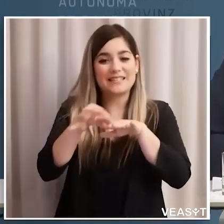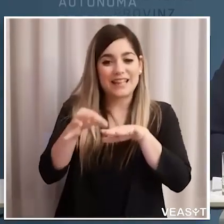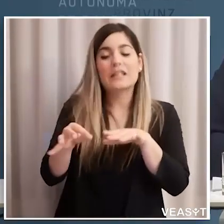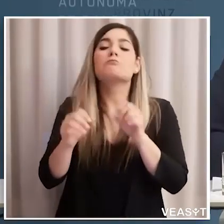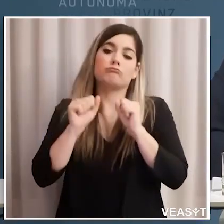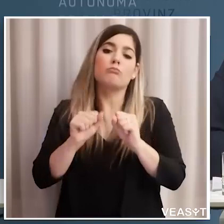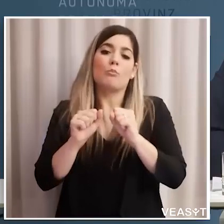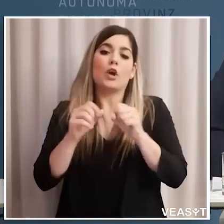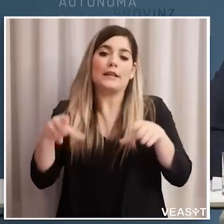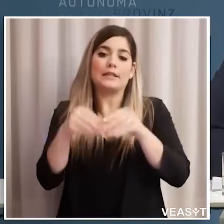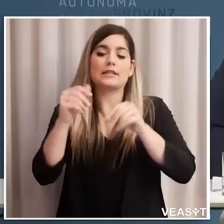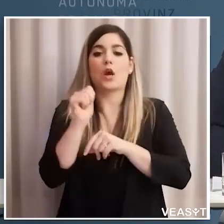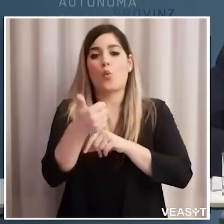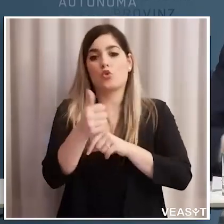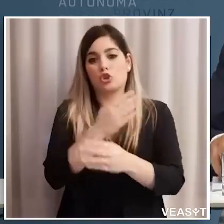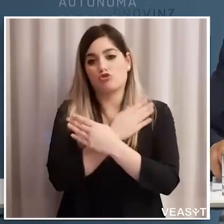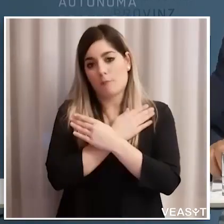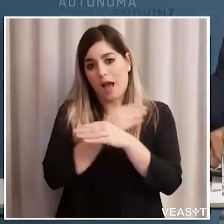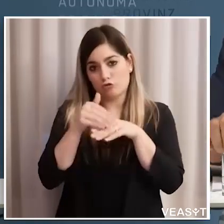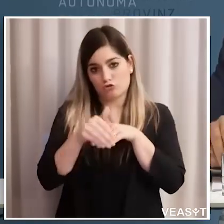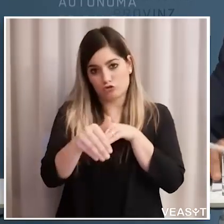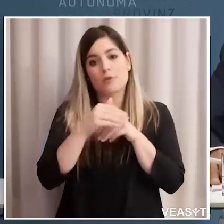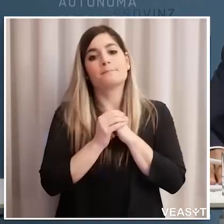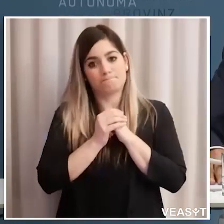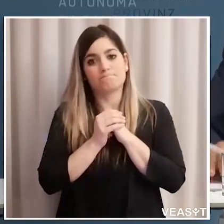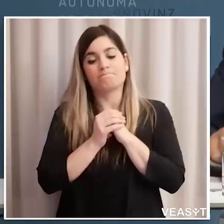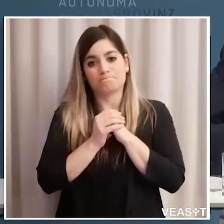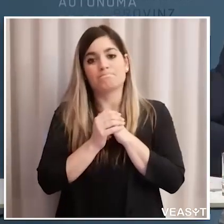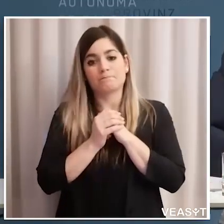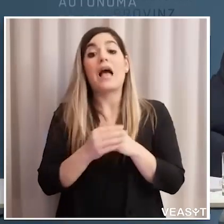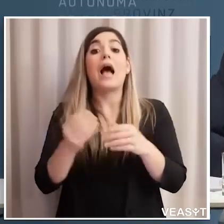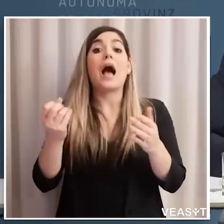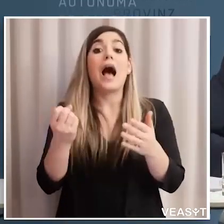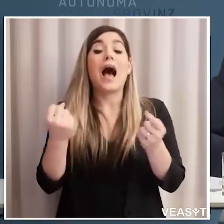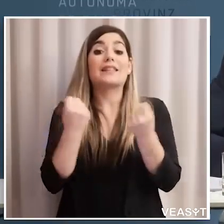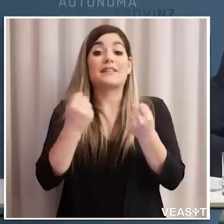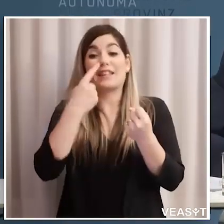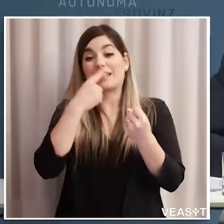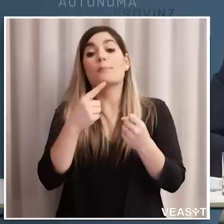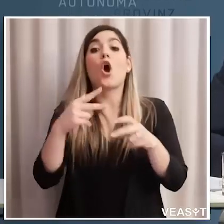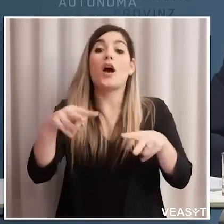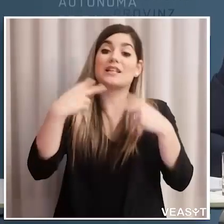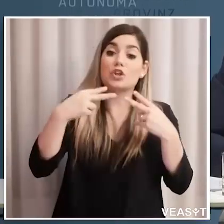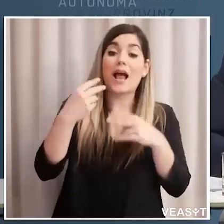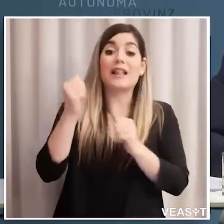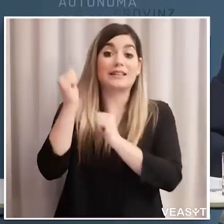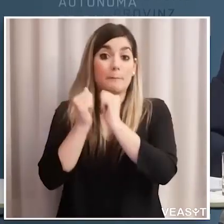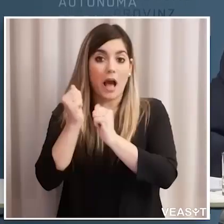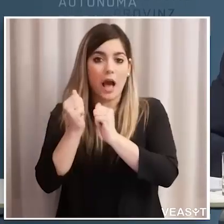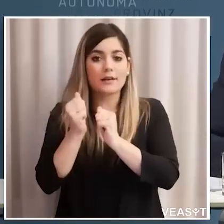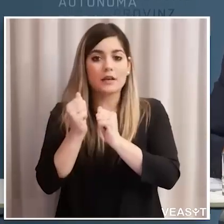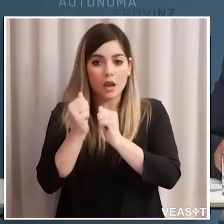che potrebbero iniziare l'11 maggio, e anche l'attività gastronomica, cioè ristoranti e bar, quello